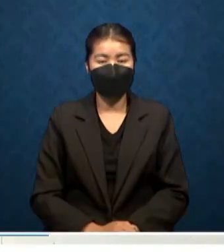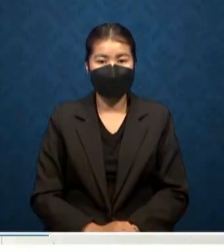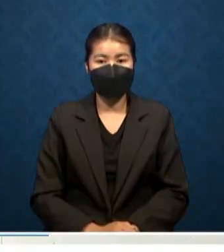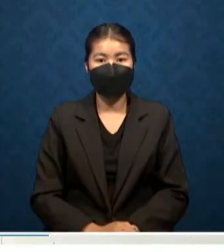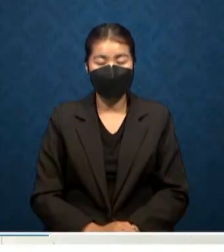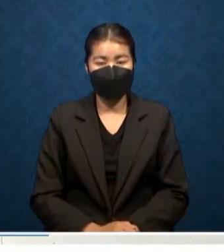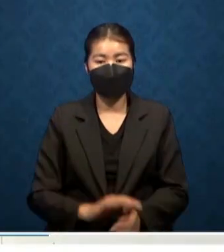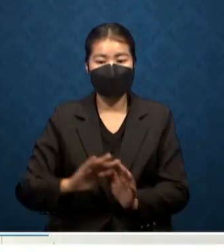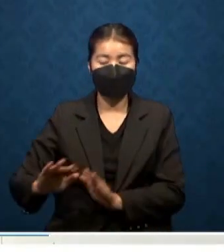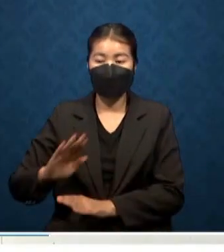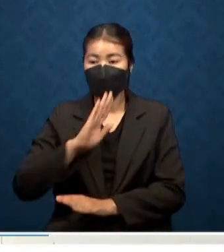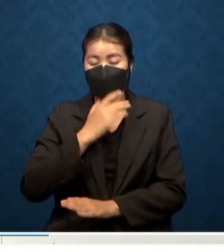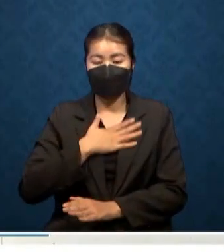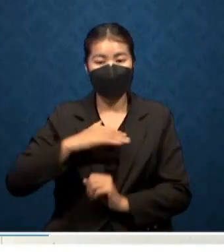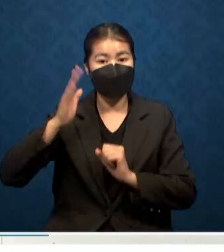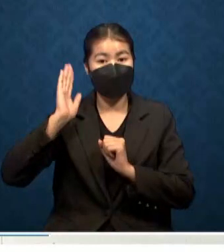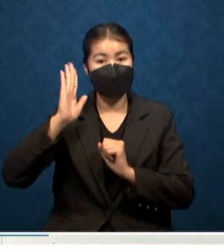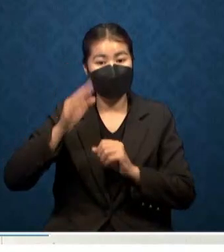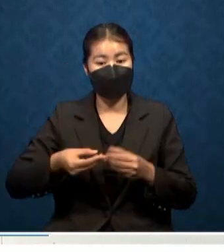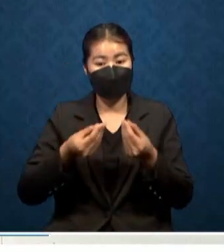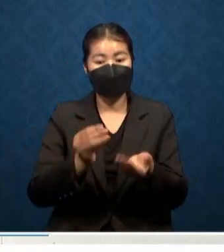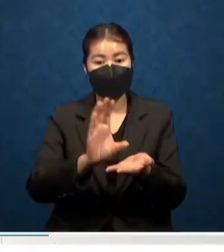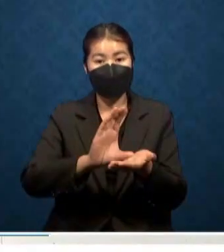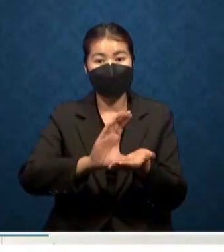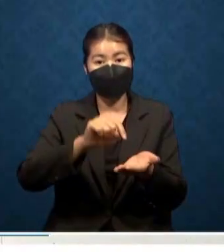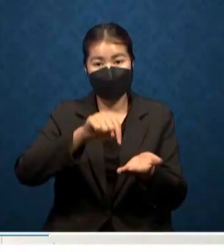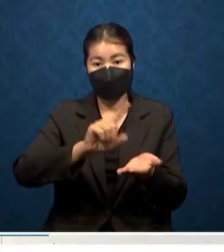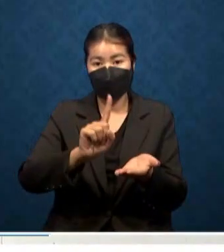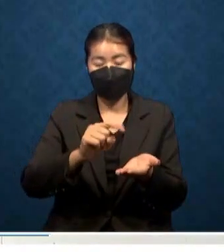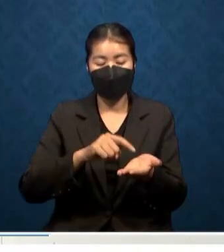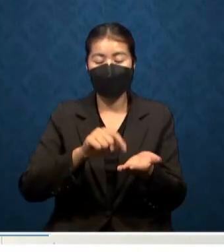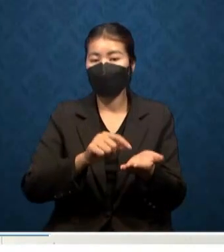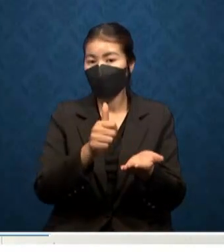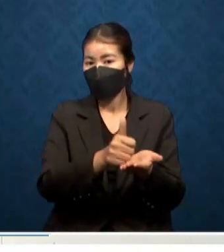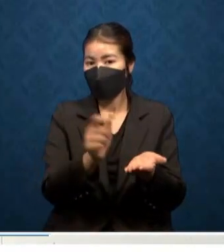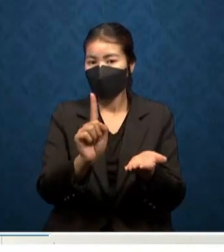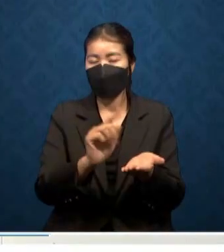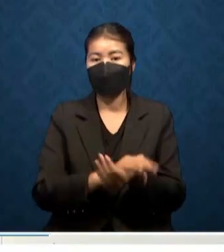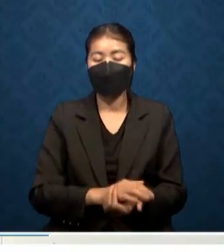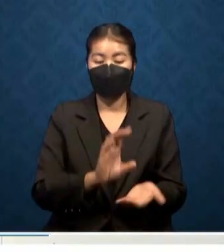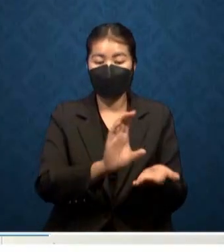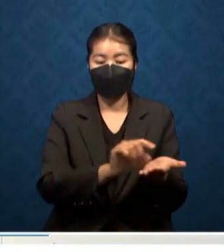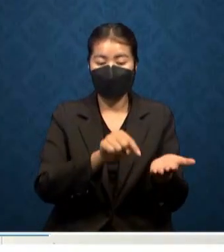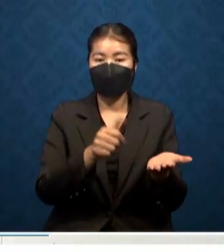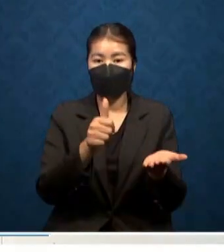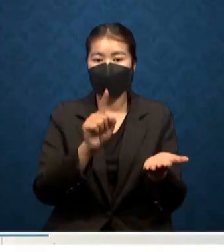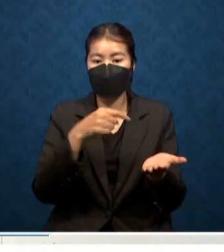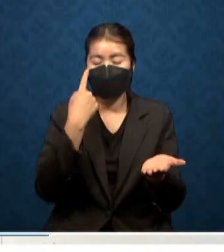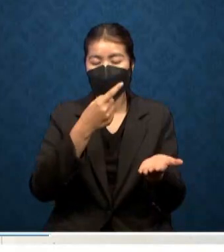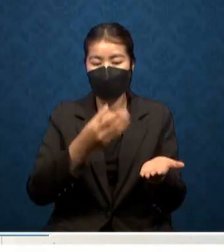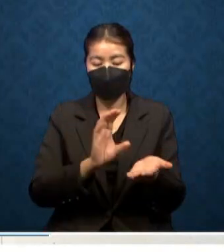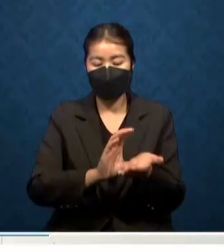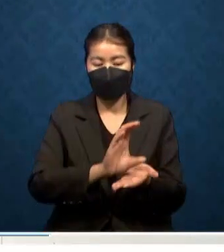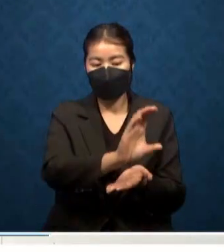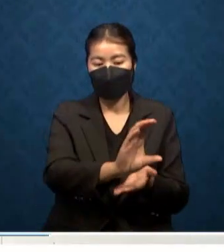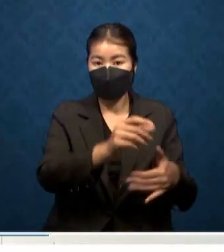ผมไปประชาสัมพันธ์ในการให้ทุนแต่ละครั้งเนี่ยก็จะบอกว่าข้อดีของกองทุนก็คือว่าผู้รับทุนน่ะกับ